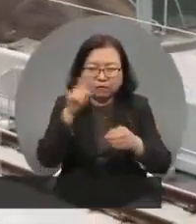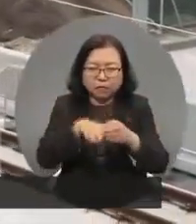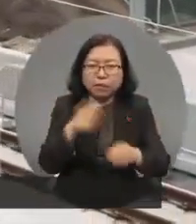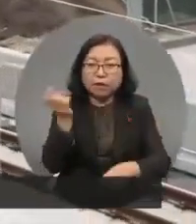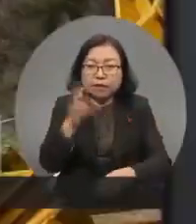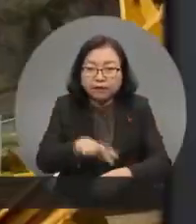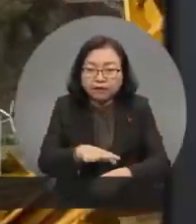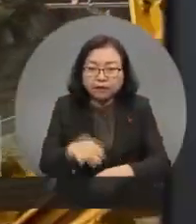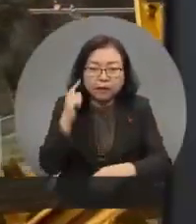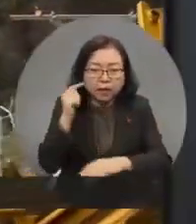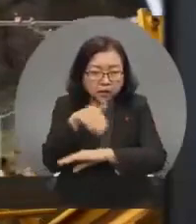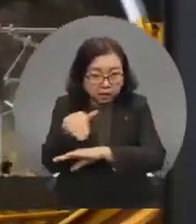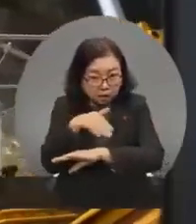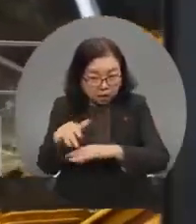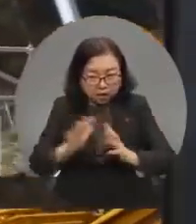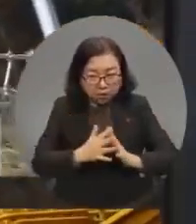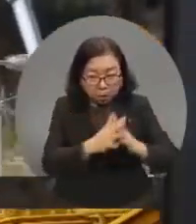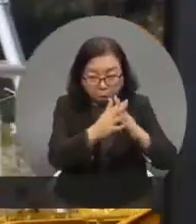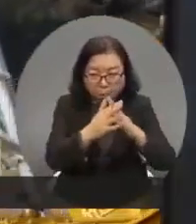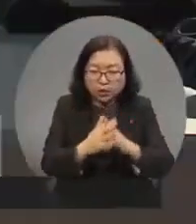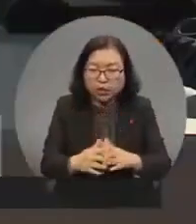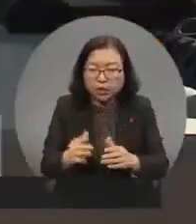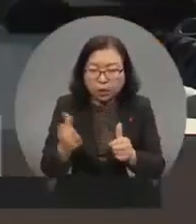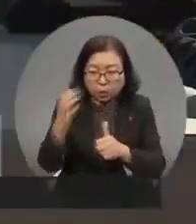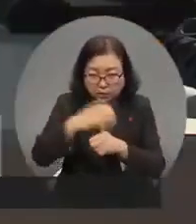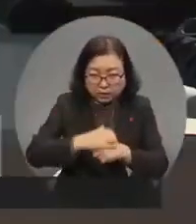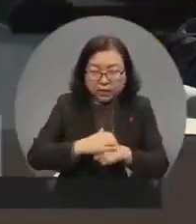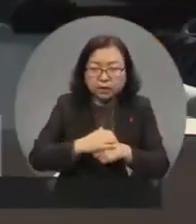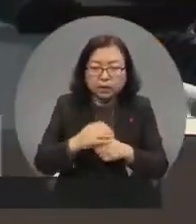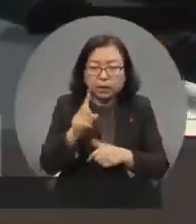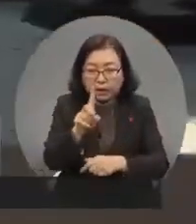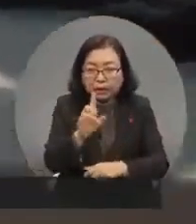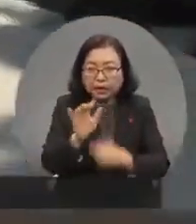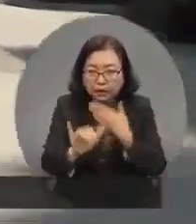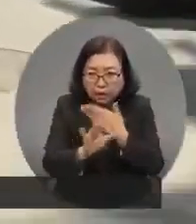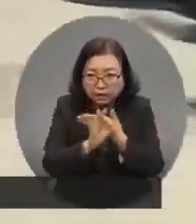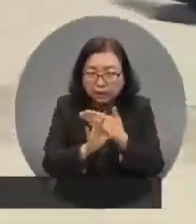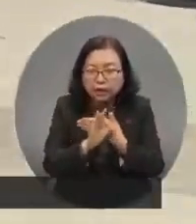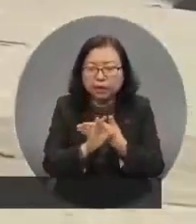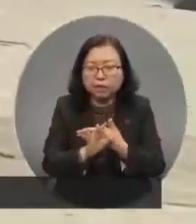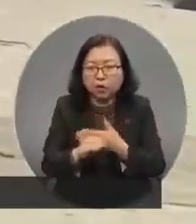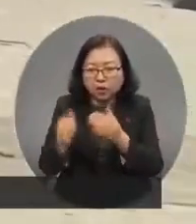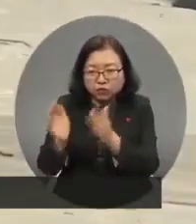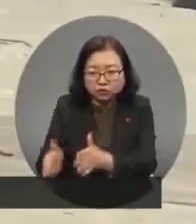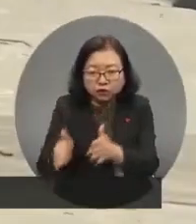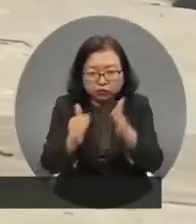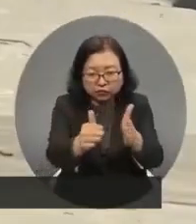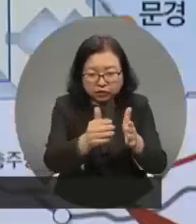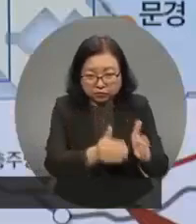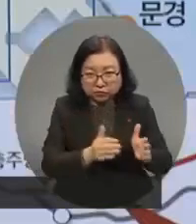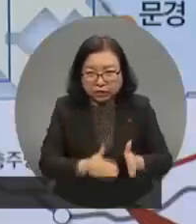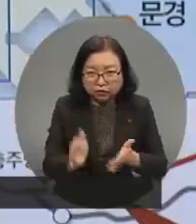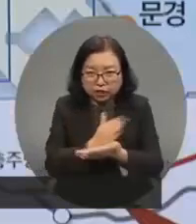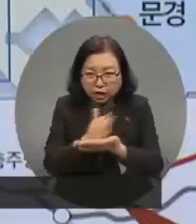한 곳에서 맡아 구간별 공사가 가능한 턴키 방식으로 추진되면 더 빨라질